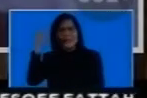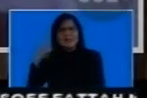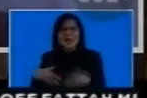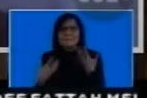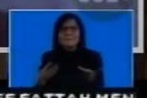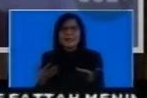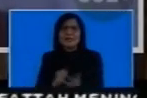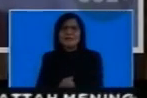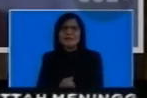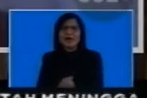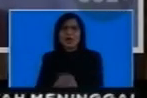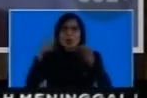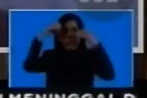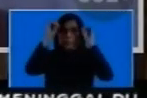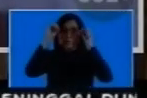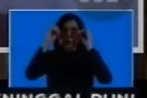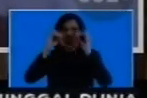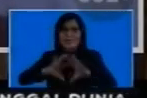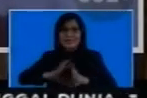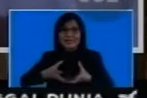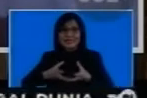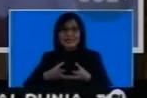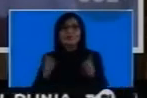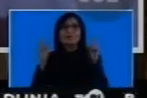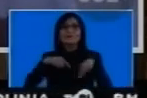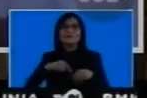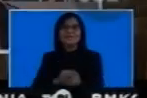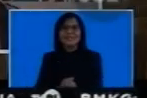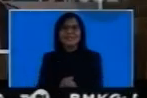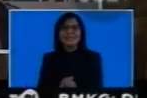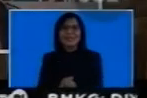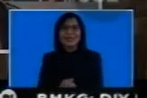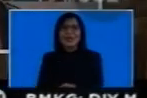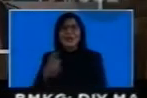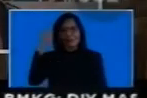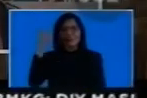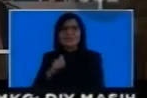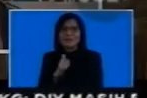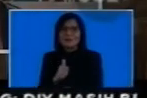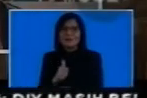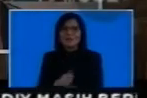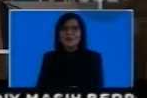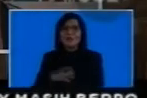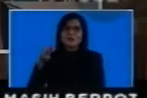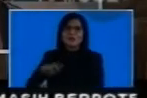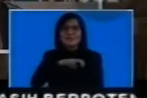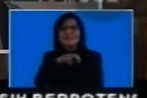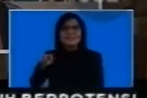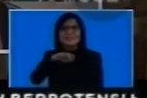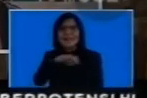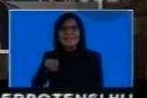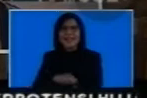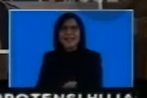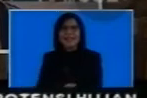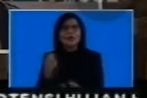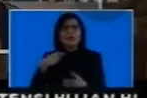belajar bagaimana mengolah Google Earth bisa menjadi pembelajaran yang menarik, traveling dari satu one place to another place. Itu